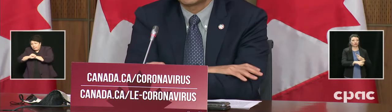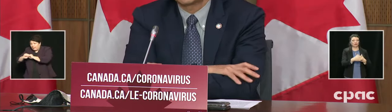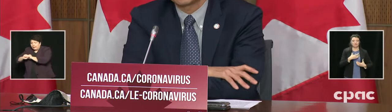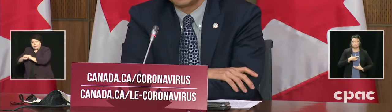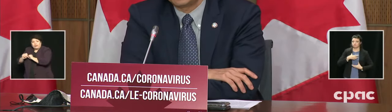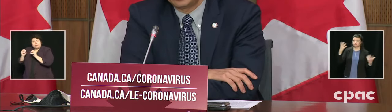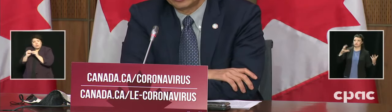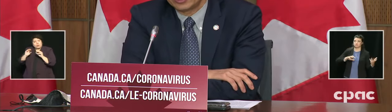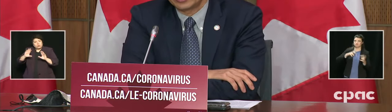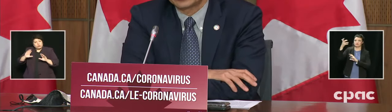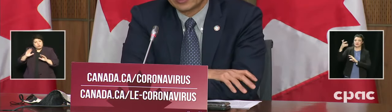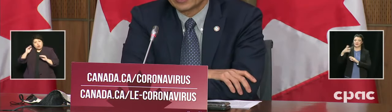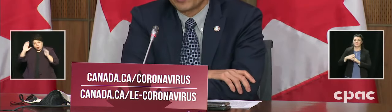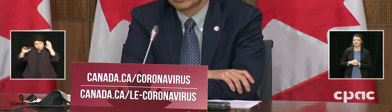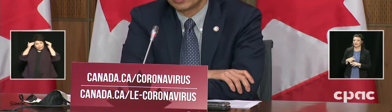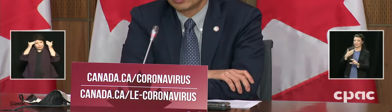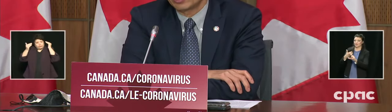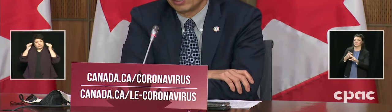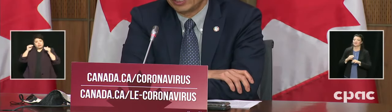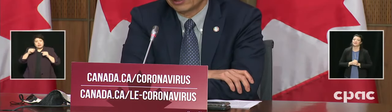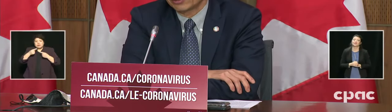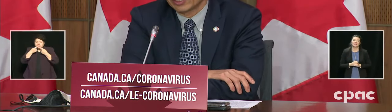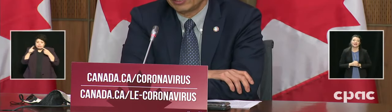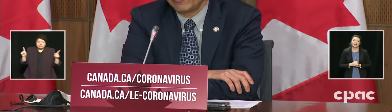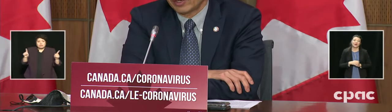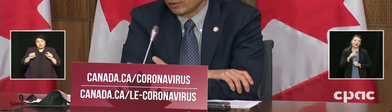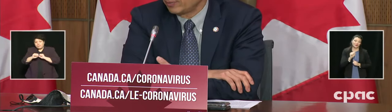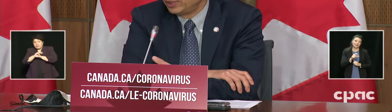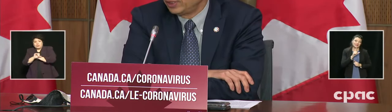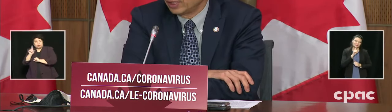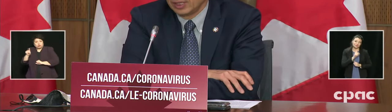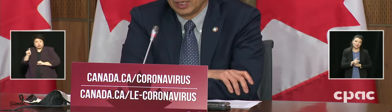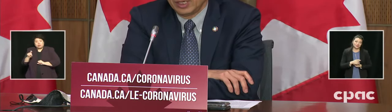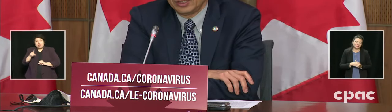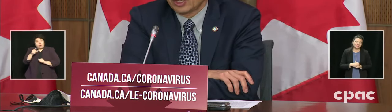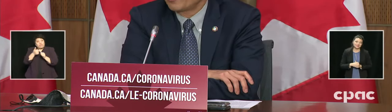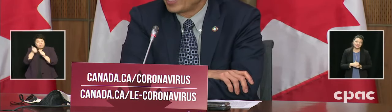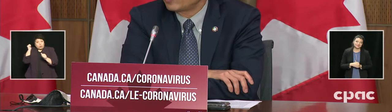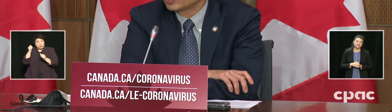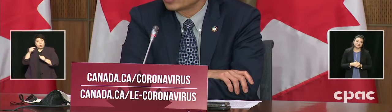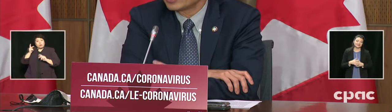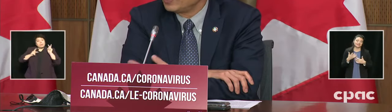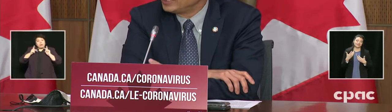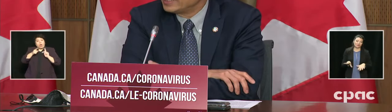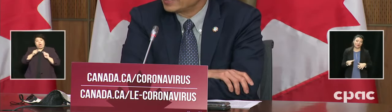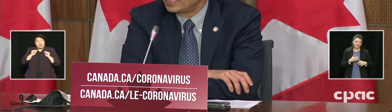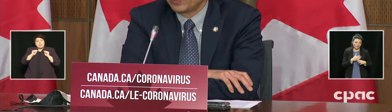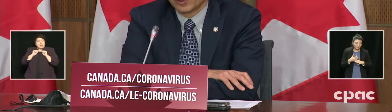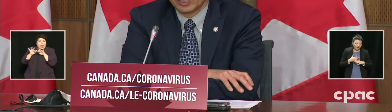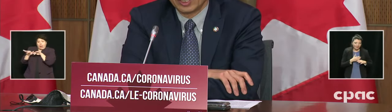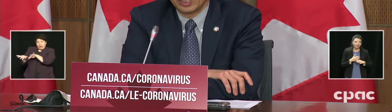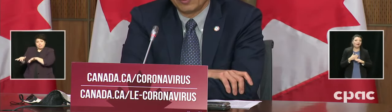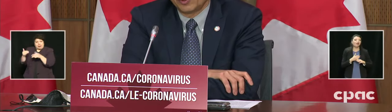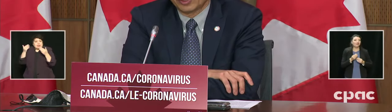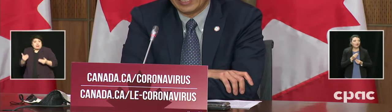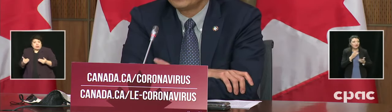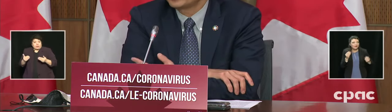Oui, c'est sûr. Et c'est très important. On est en train de faire, comme on dit, une campagne pour sensibiliser,